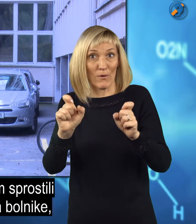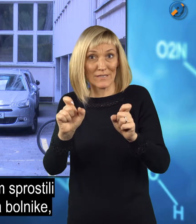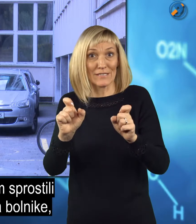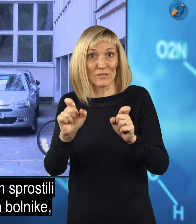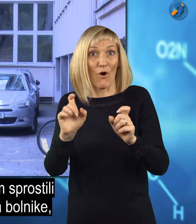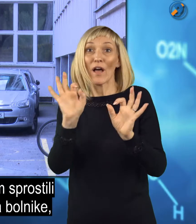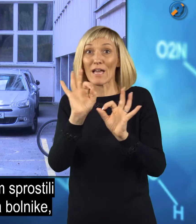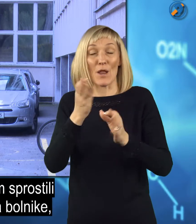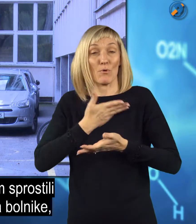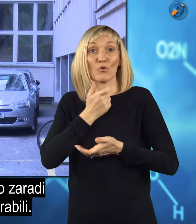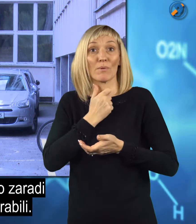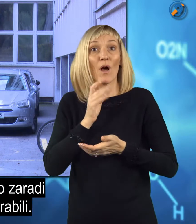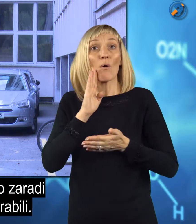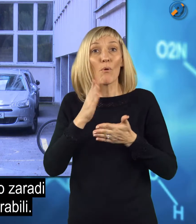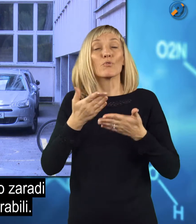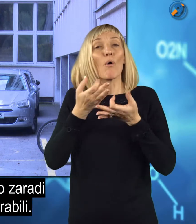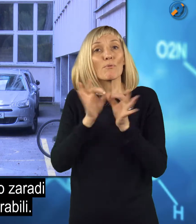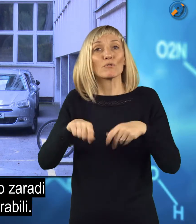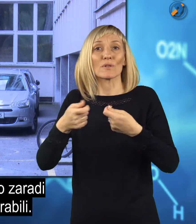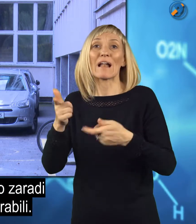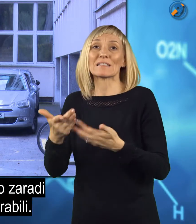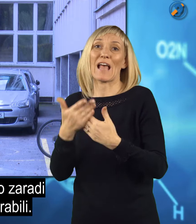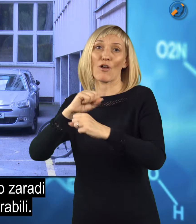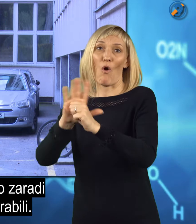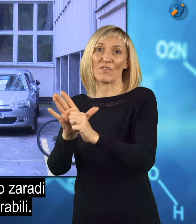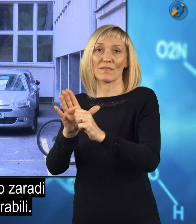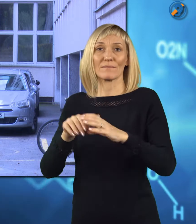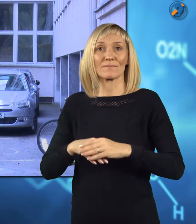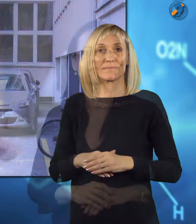sprostili postelje za ljudi, ki bojo zaradi COVID-a rabili.